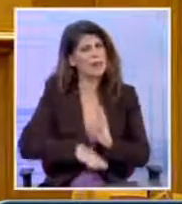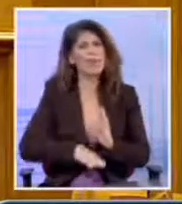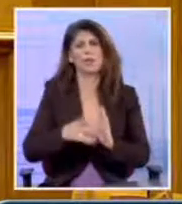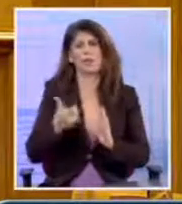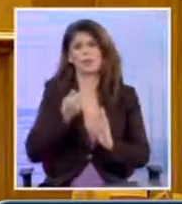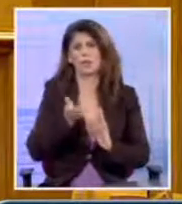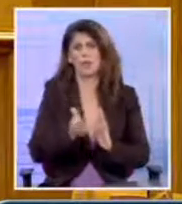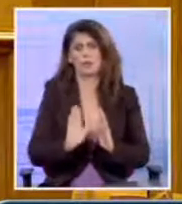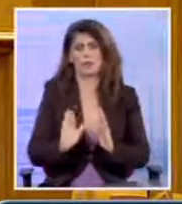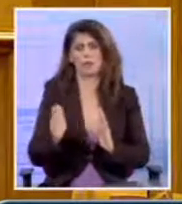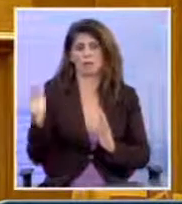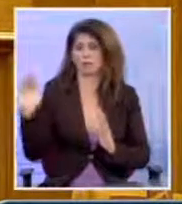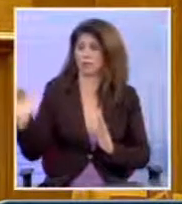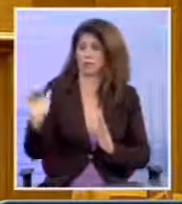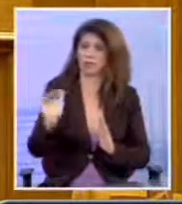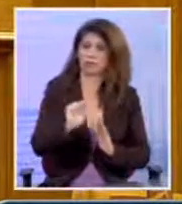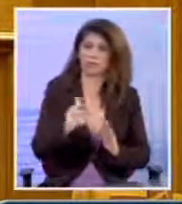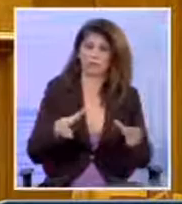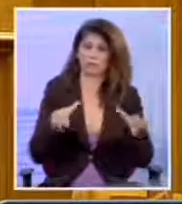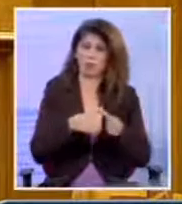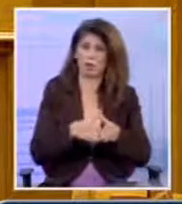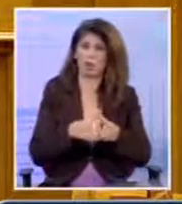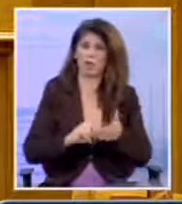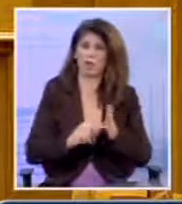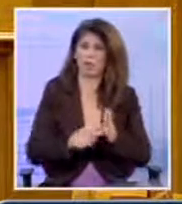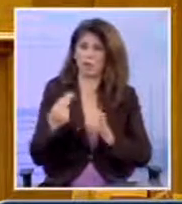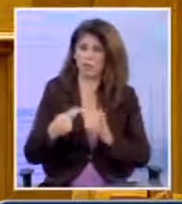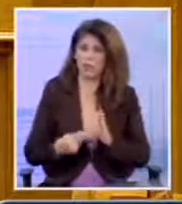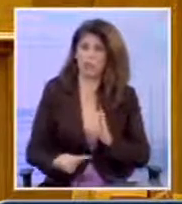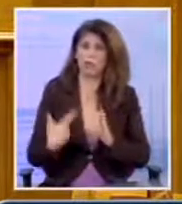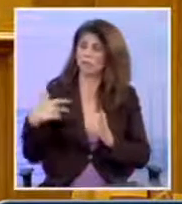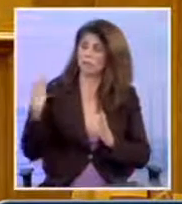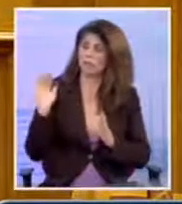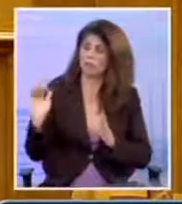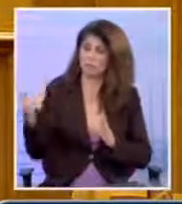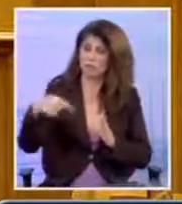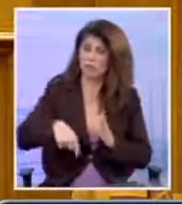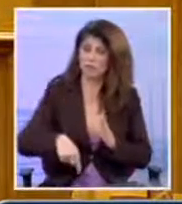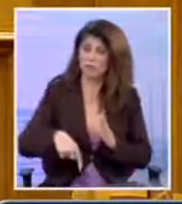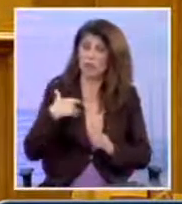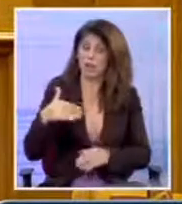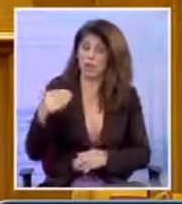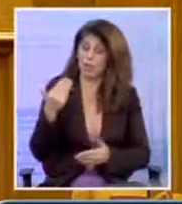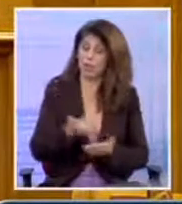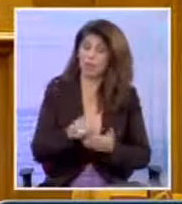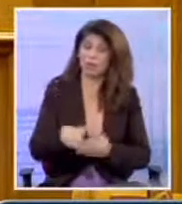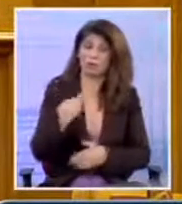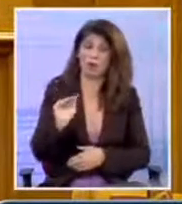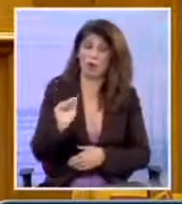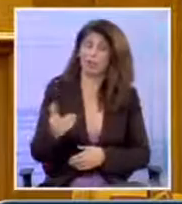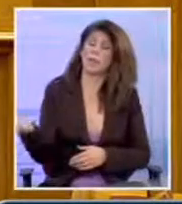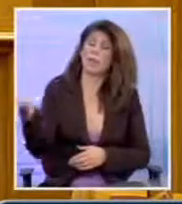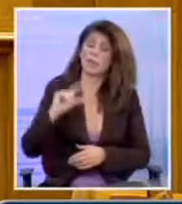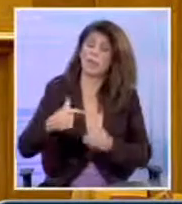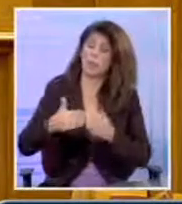δαπάνες. Σας κάλεσα και στην Επιτροπή, στην Επιτροπή Οικονομικών Υποθέσεων. Σας καλώ και σήμερα. Θα βάλω αυτό το ερώτημα, θα βάλω και ένα άλλο πιο κάτω, μήπως